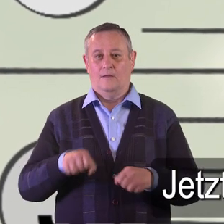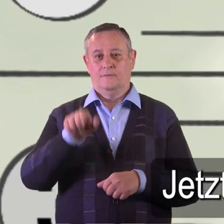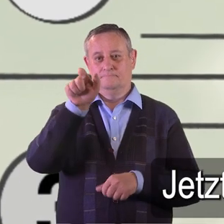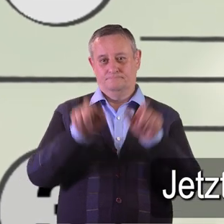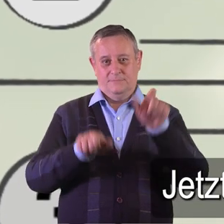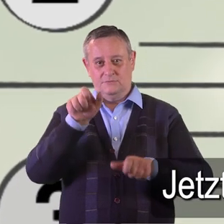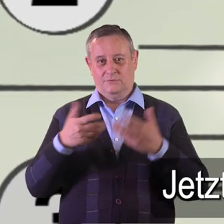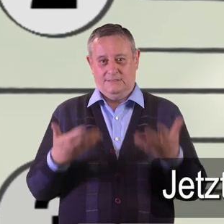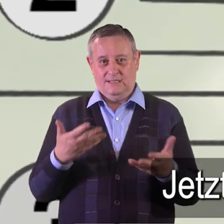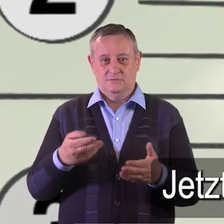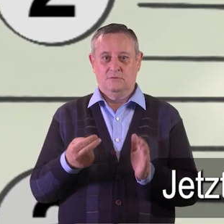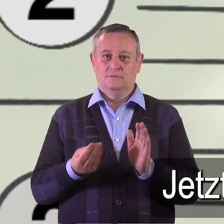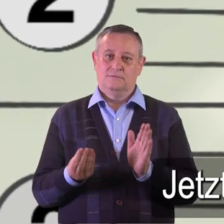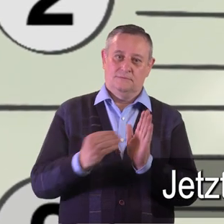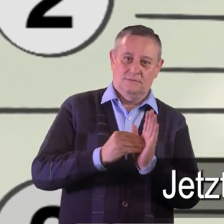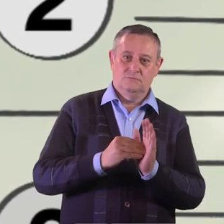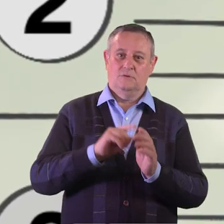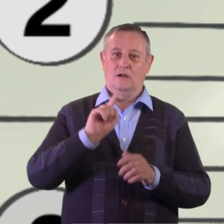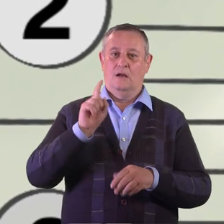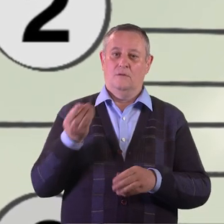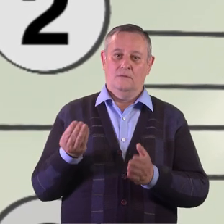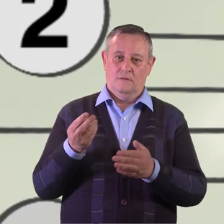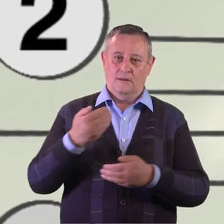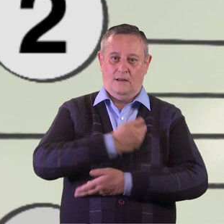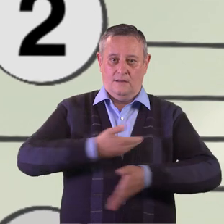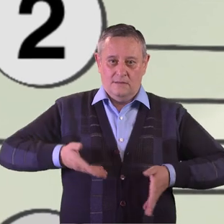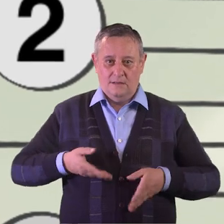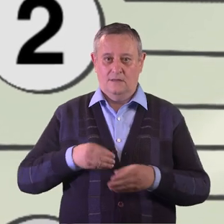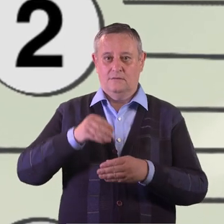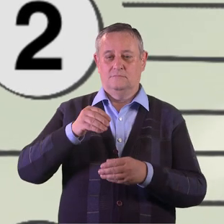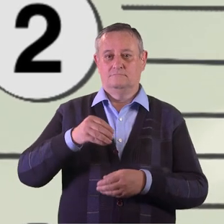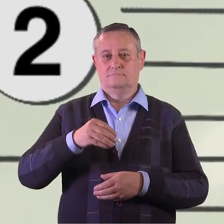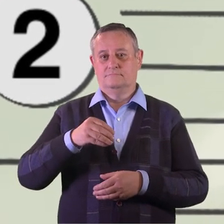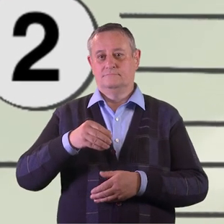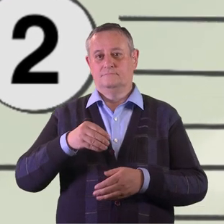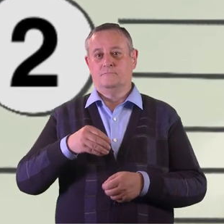jetzt hat der Müller eine Partei gewählt das ist das wichtigste